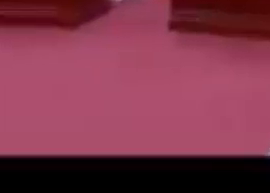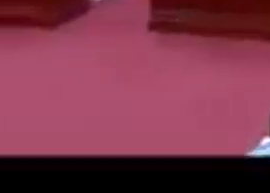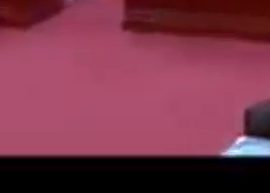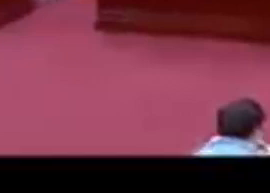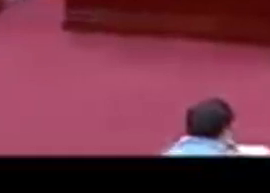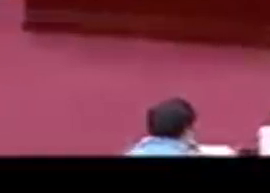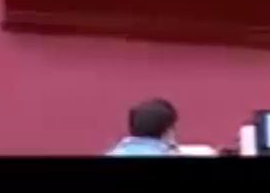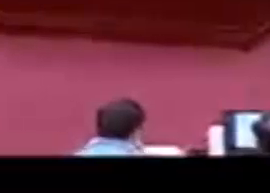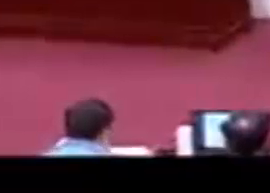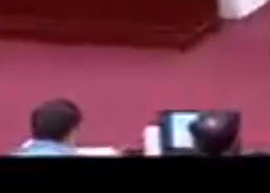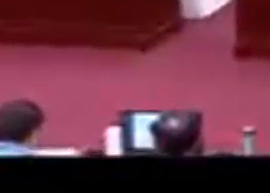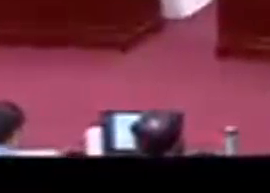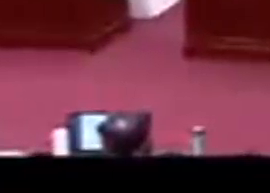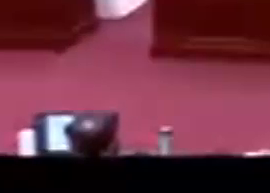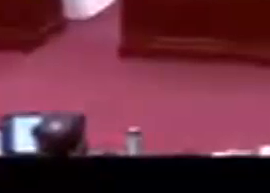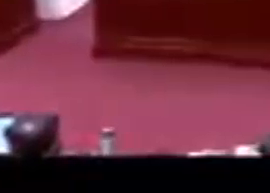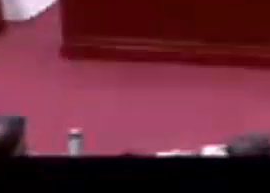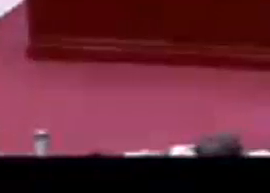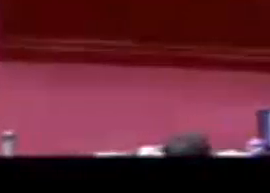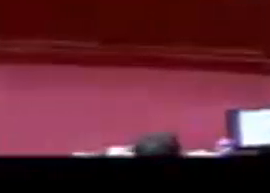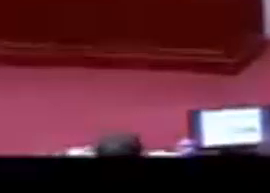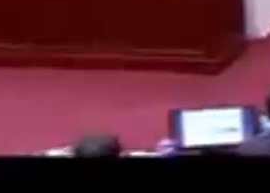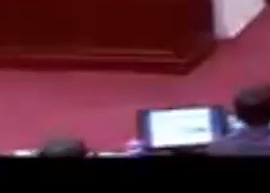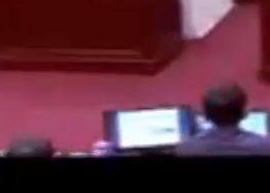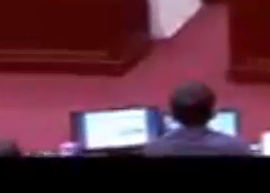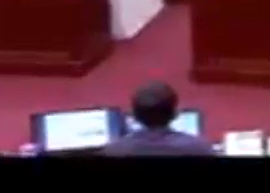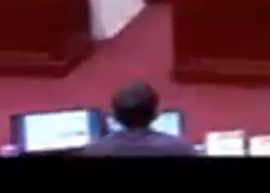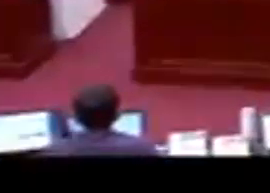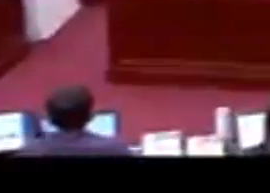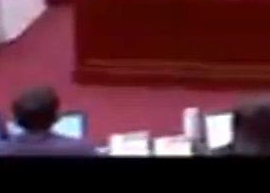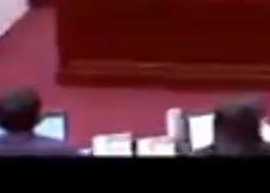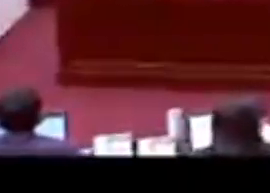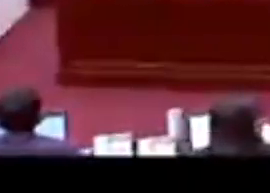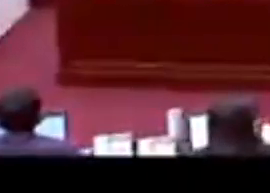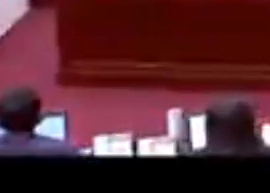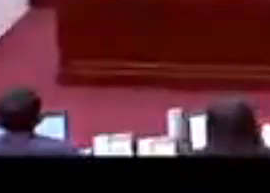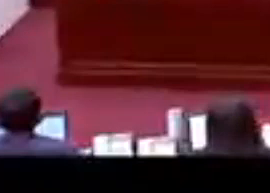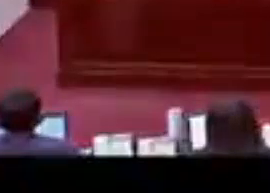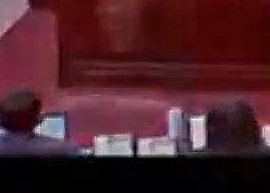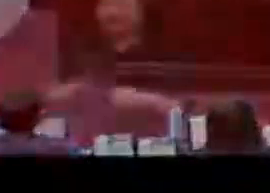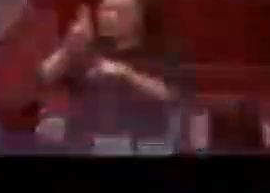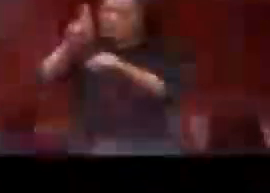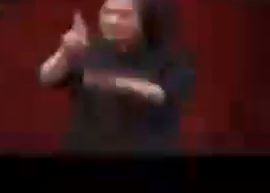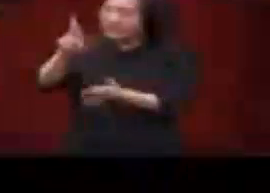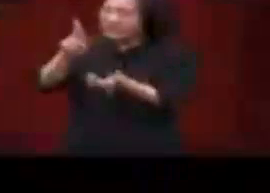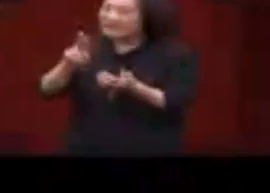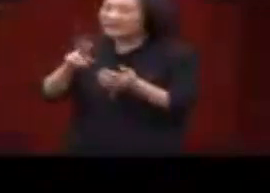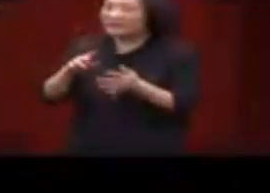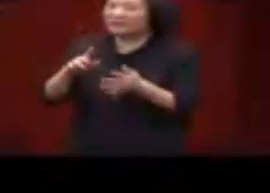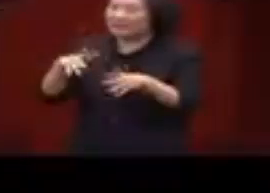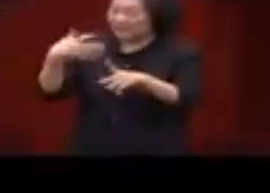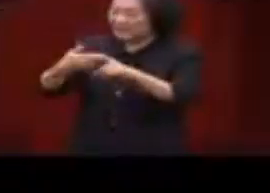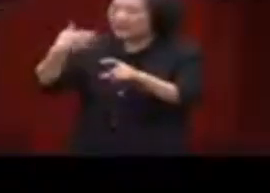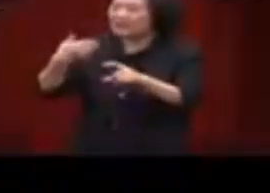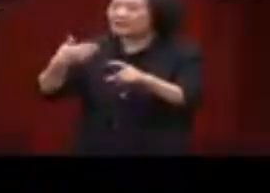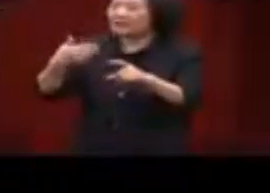30%都是无现金交易。我认为的哈，到年底的时候，等到悠游卡这个整套上线的时候，我们这个